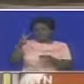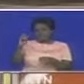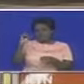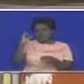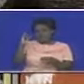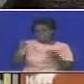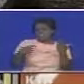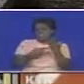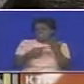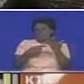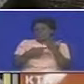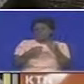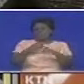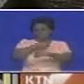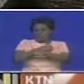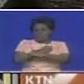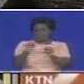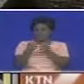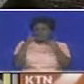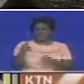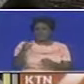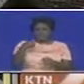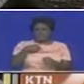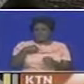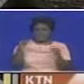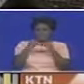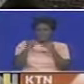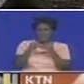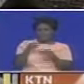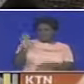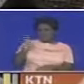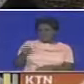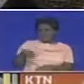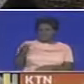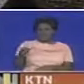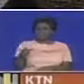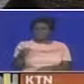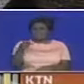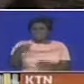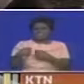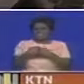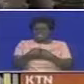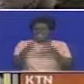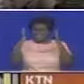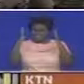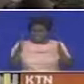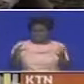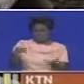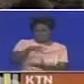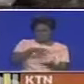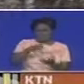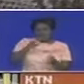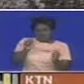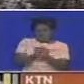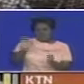ndoa nenda nuta NI wasana wa kwa ikawa changamoto kub kangana nau